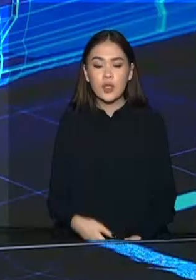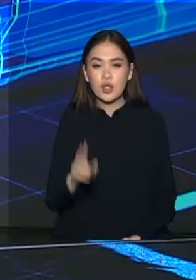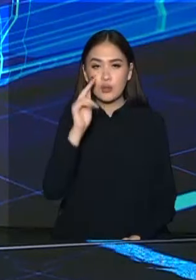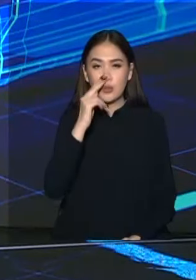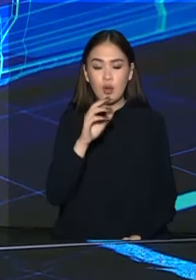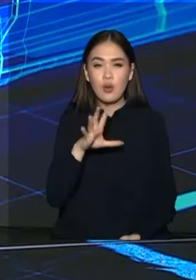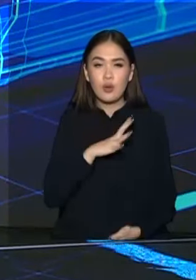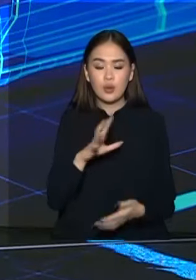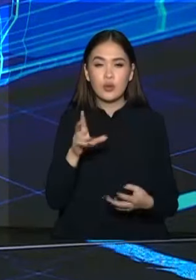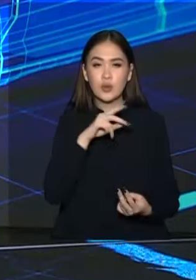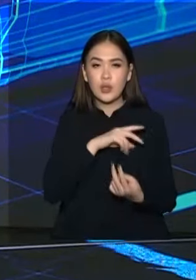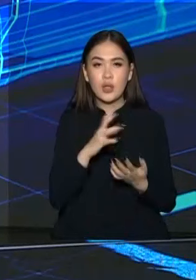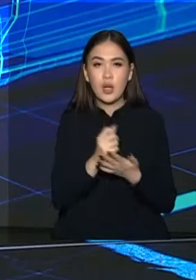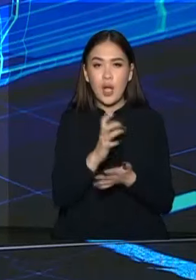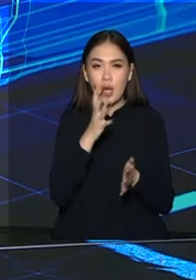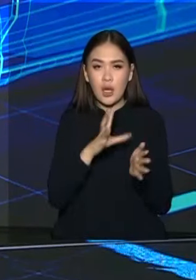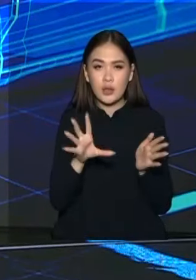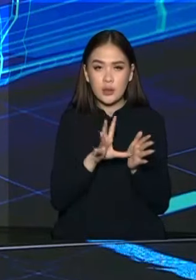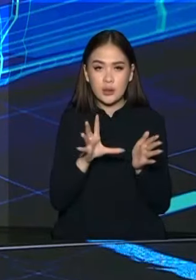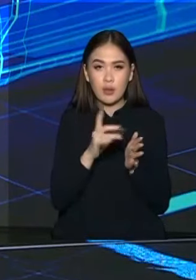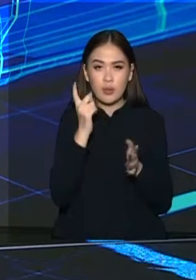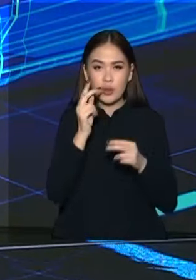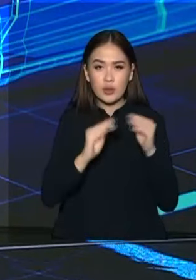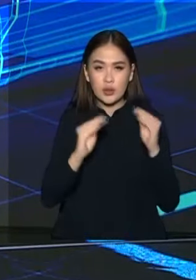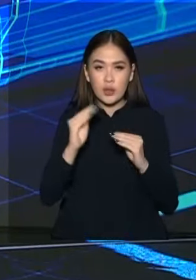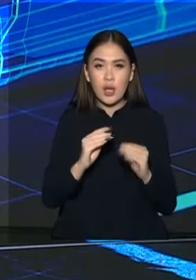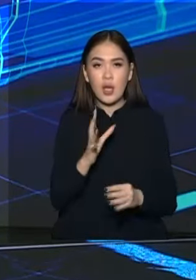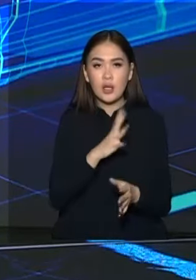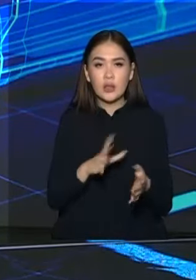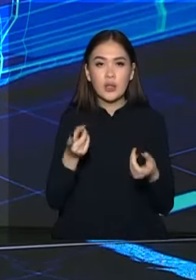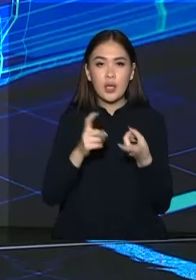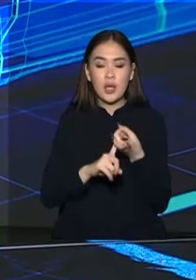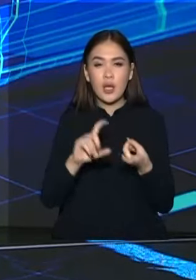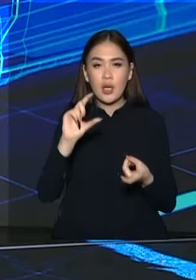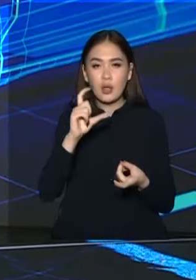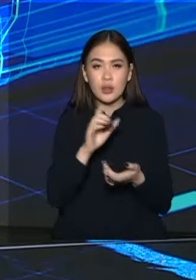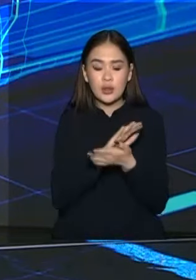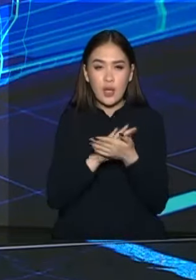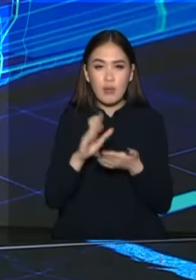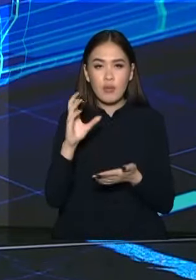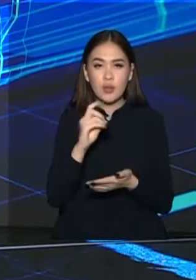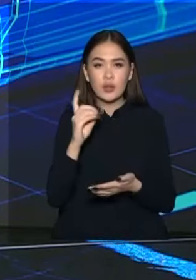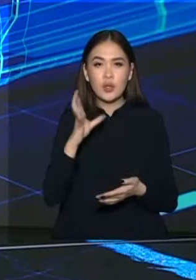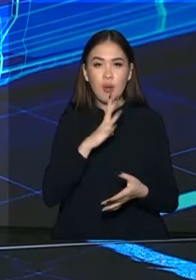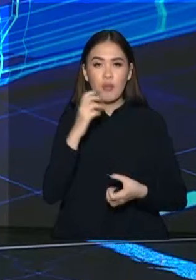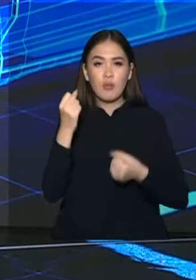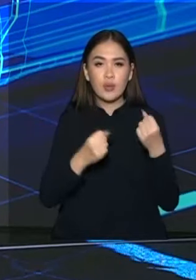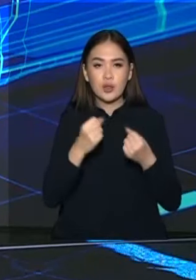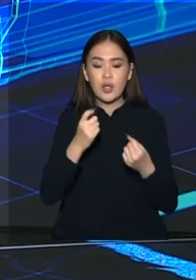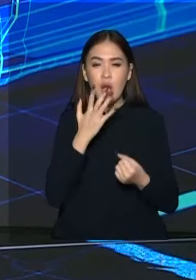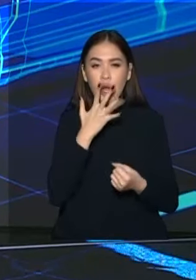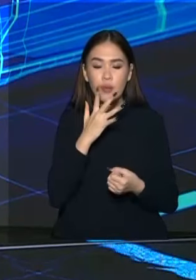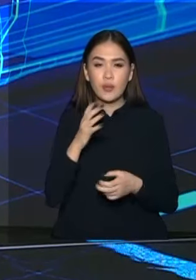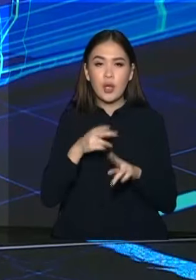Шымкентте өнертапқыштар электромобиль құрастыруда. Заман талабына сай, экологиялық таза, дыбысыз қозғалатын автокөліктерге шетелдік